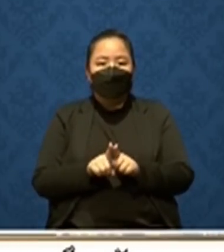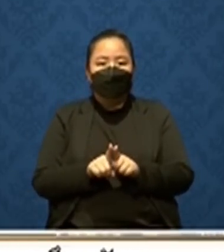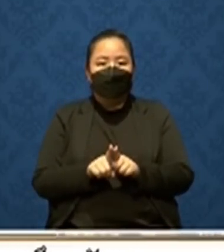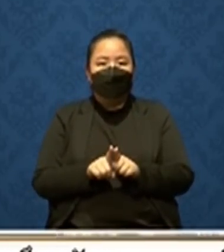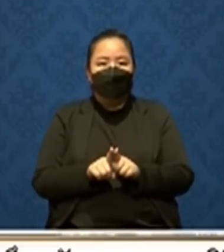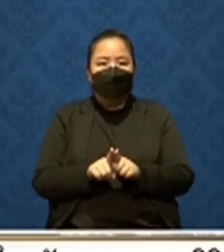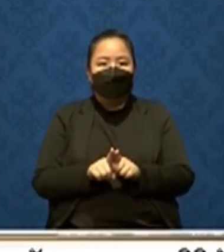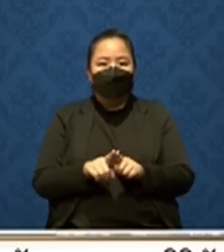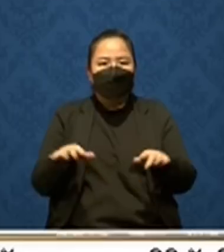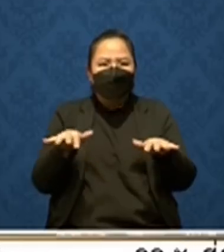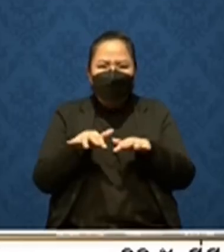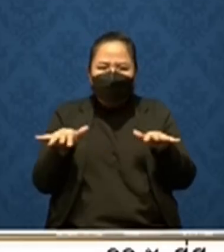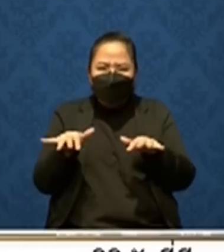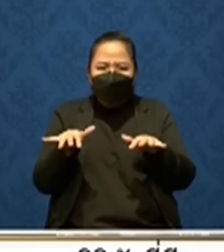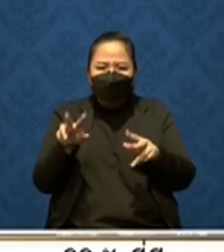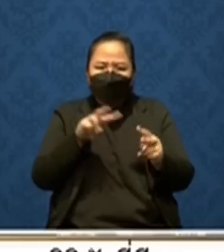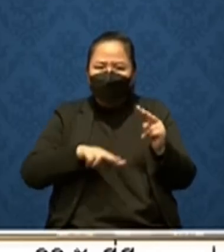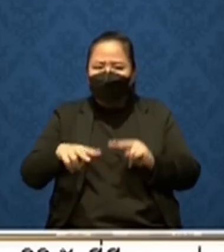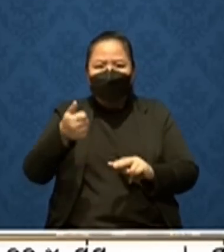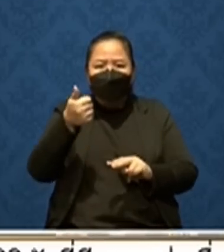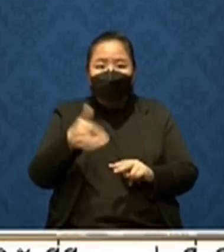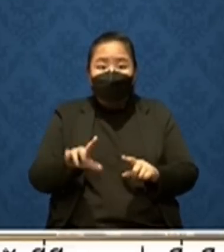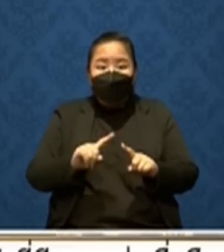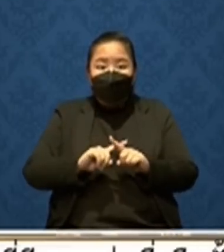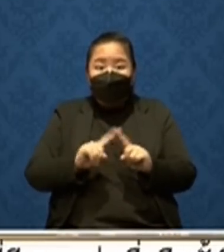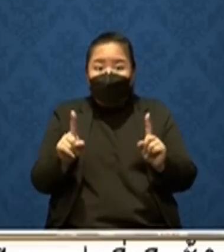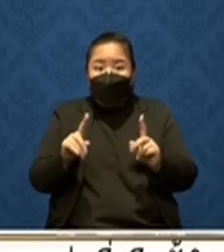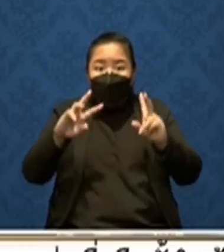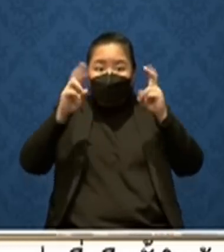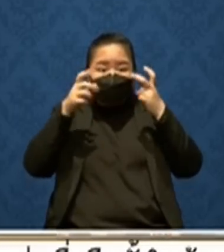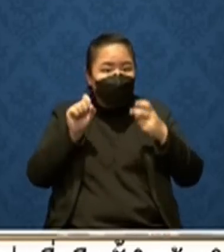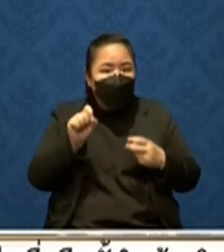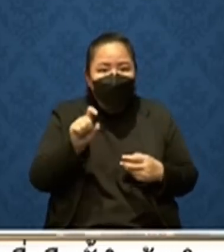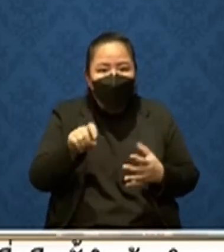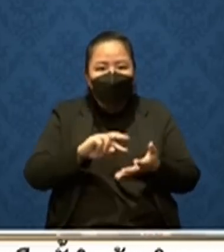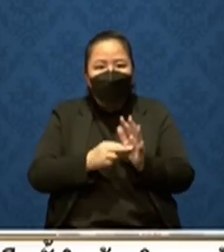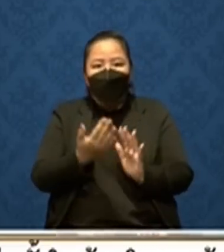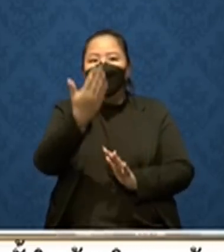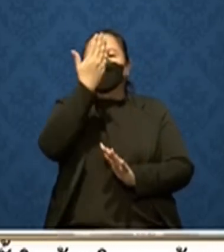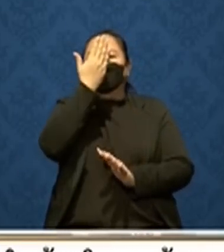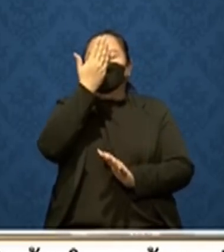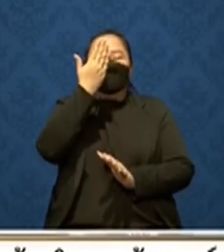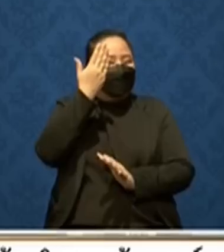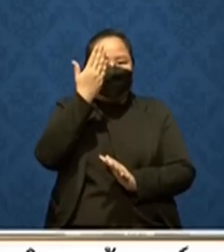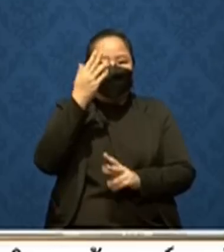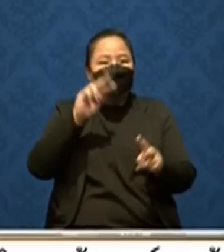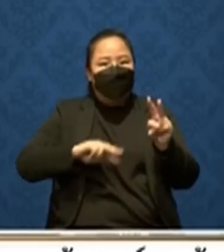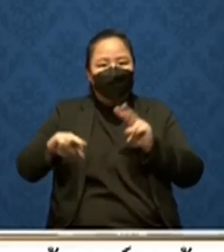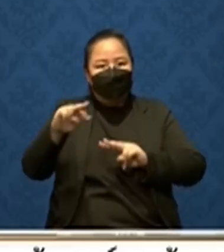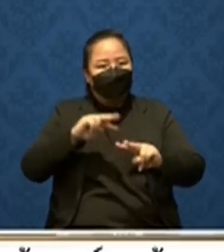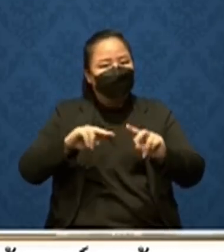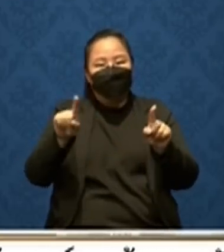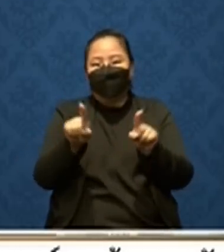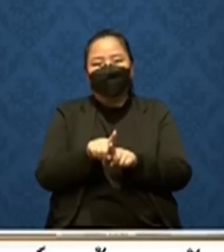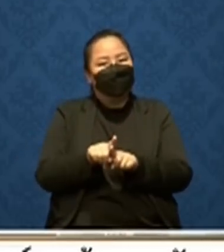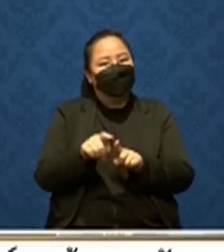ก็เพราะว่าปกติยังบริหารไม่ได้ภาวะพี่กิตเข้ามาปุ๊บก็ก็มีสภาพของประเทศ